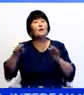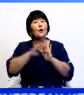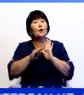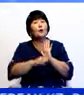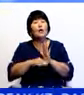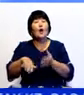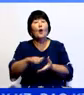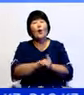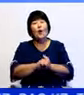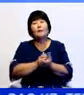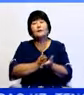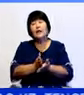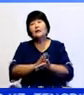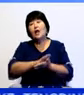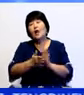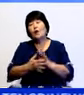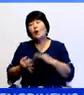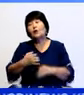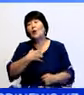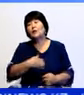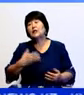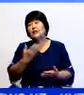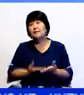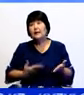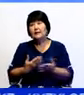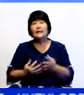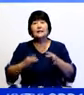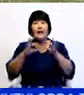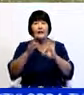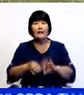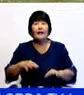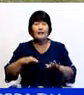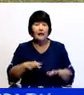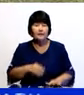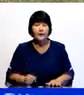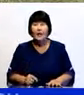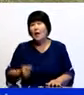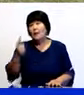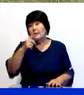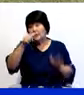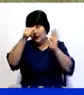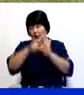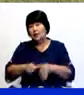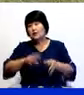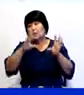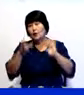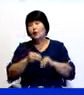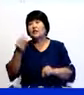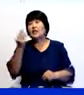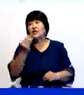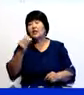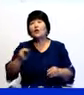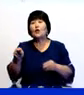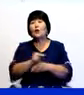көрсеткіштері мен қоғамдық саяси ахуалды талқыланып, өзекті мәселелері талданды. Бірінші жарты жылдықтың қорытындысымен шиелде